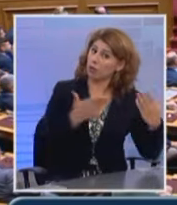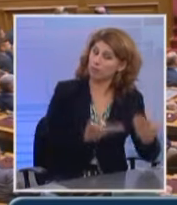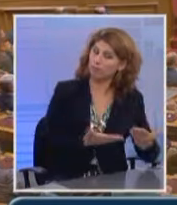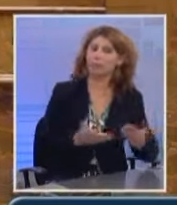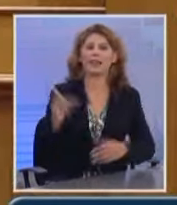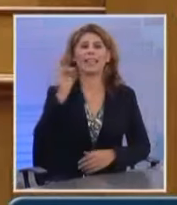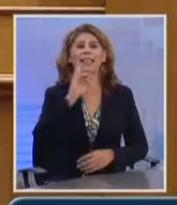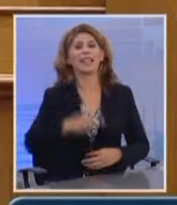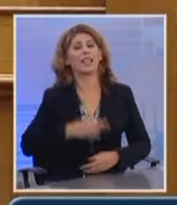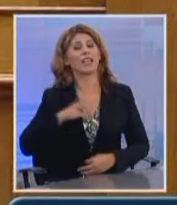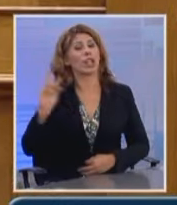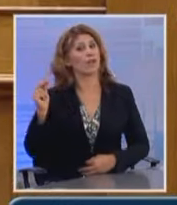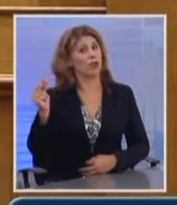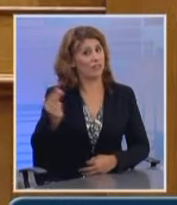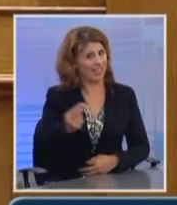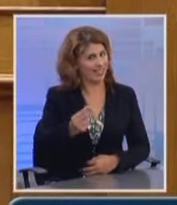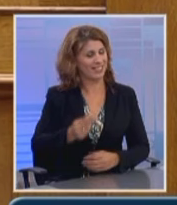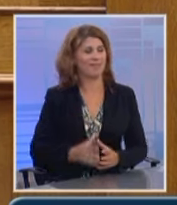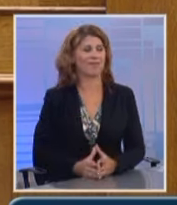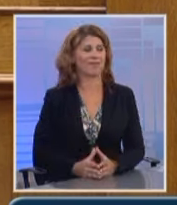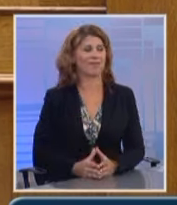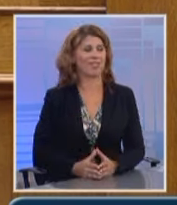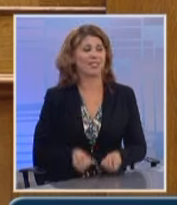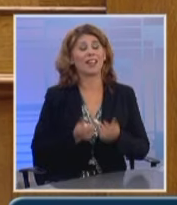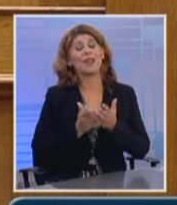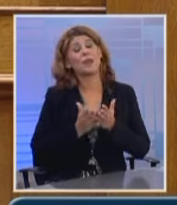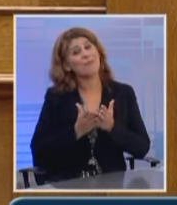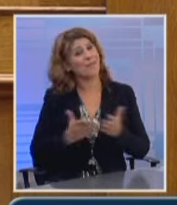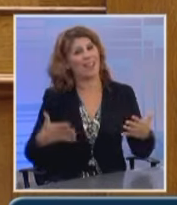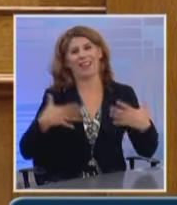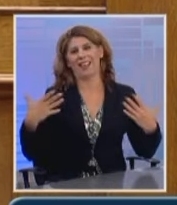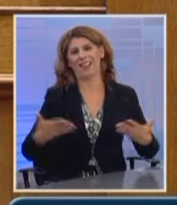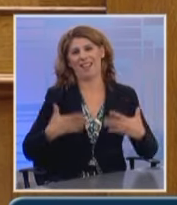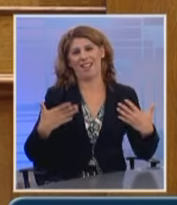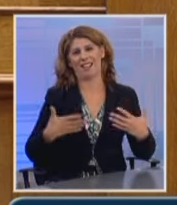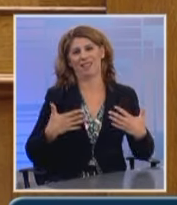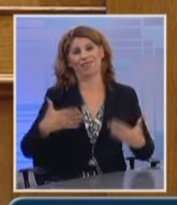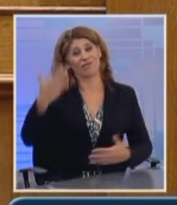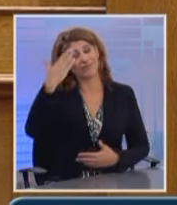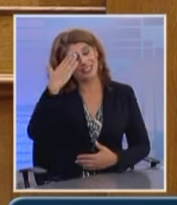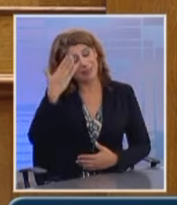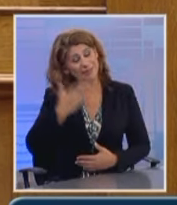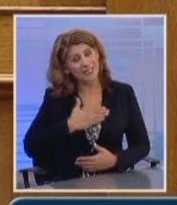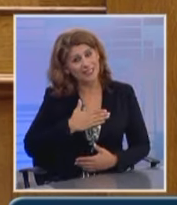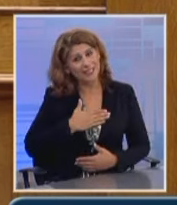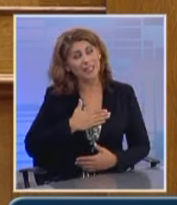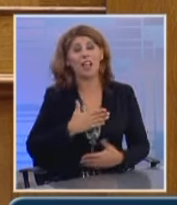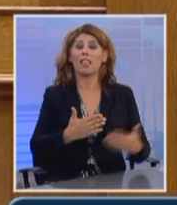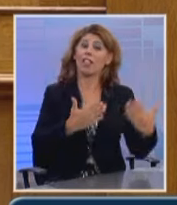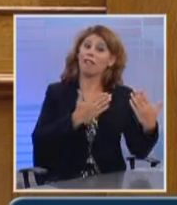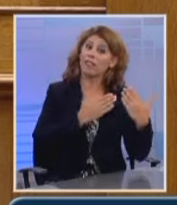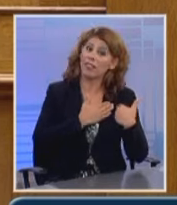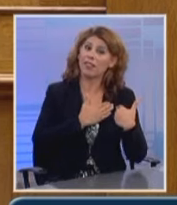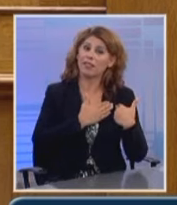κύριοι και κυρίες βουλευτές, είναι ιδιαίτερη χαρά, τιμή, αλλά και ευθύνη